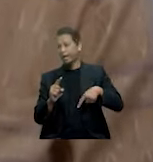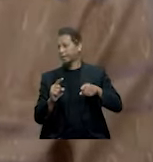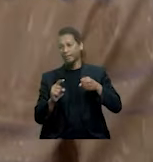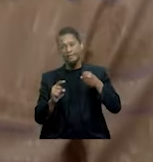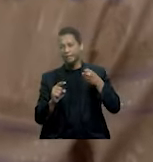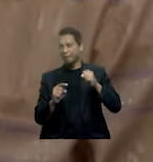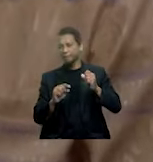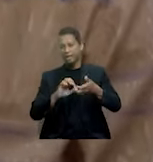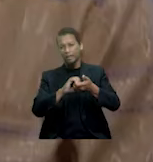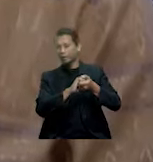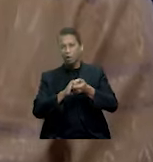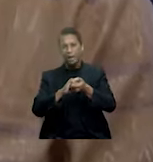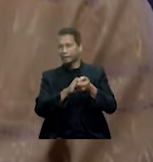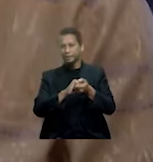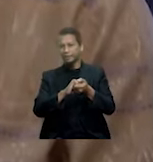ditoleransi